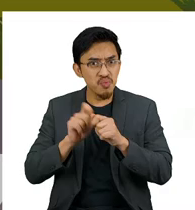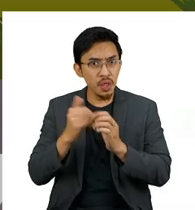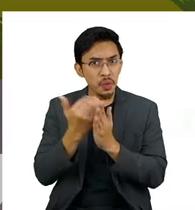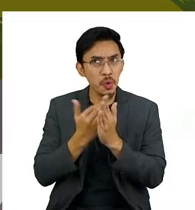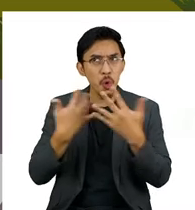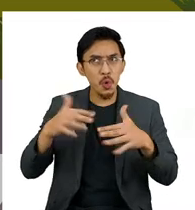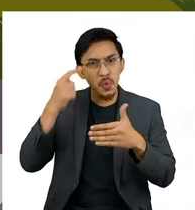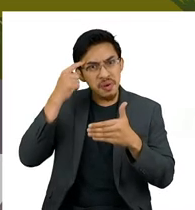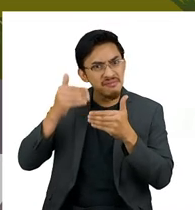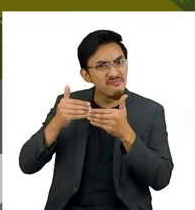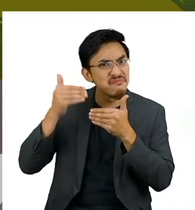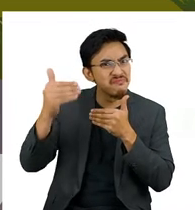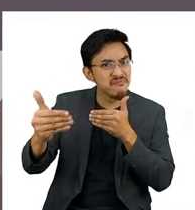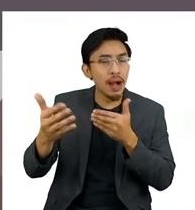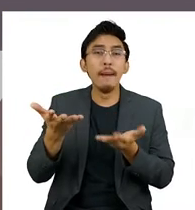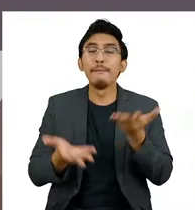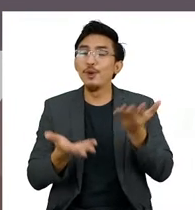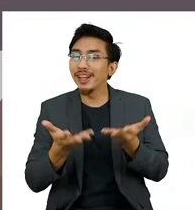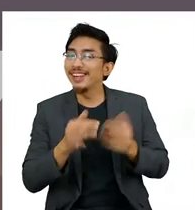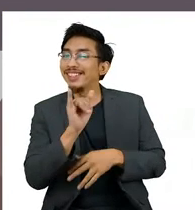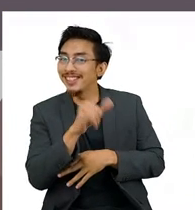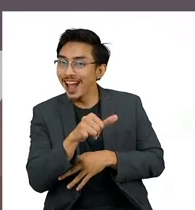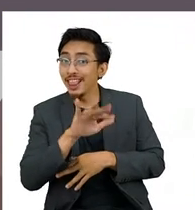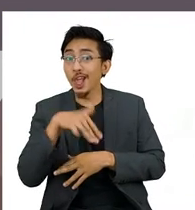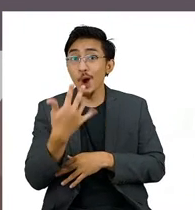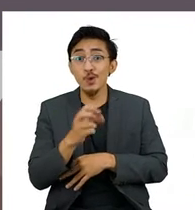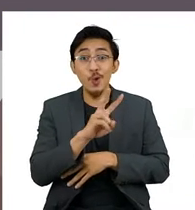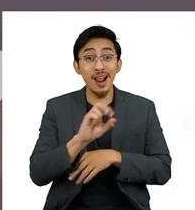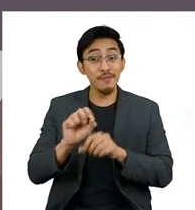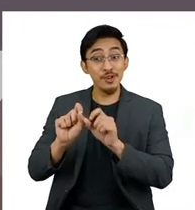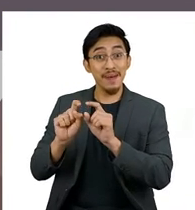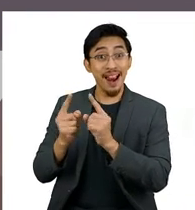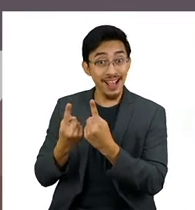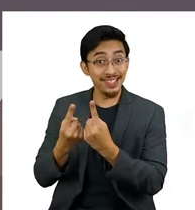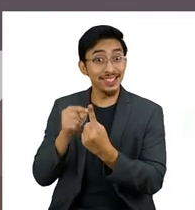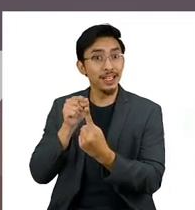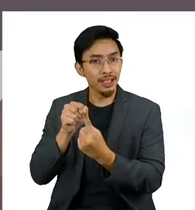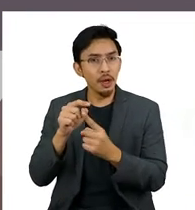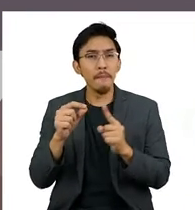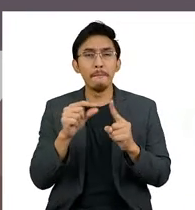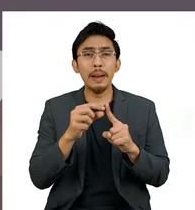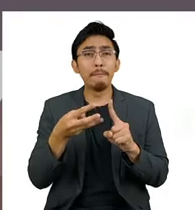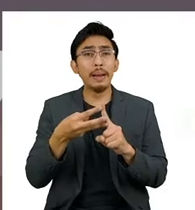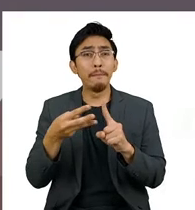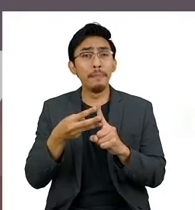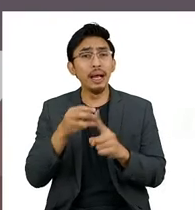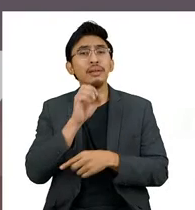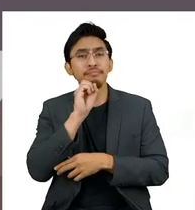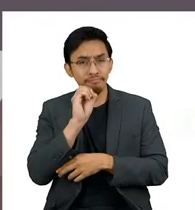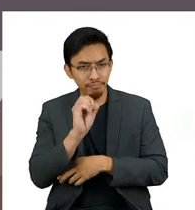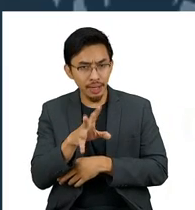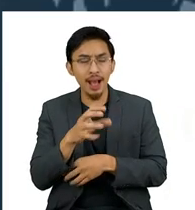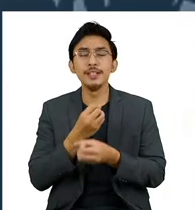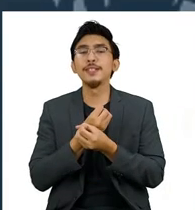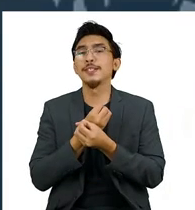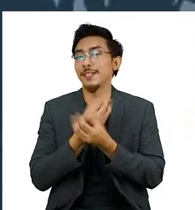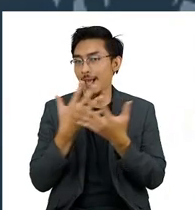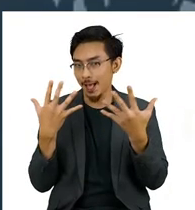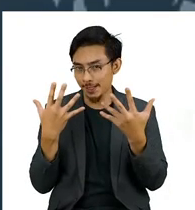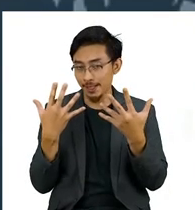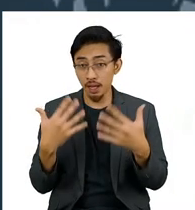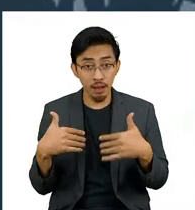ya pembuat kebijakan dulu. Mungkin ya, tapi setelah itu pun di tahun 2011, Persatuan Bangsa-Bangsa alias